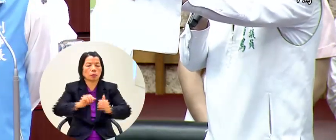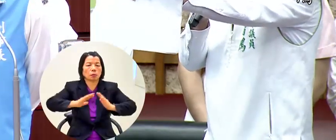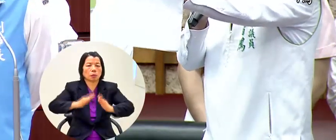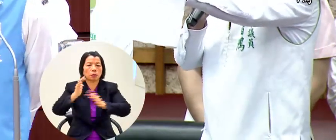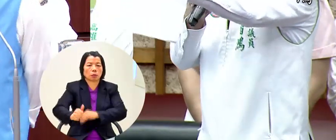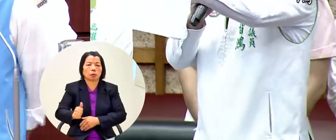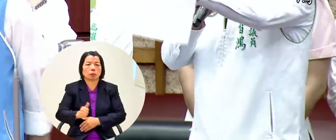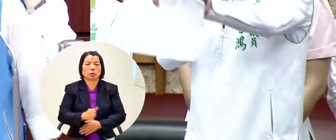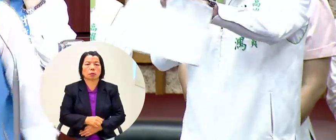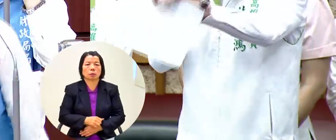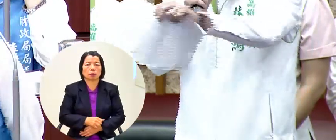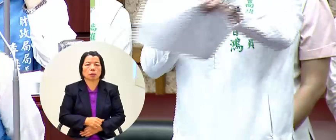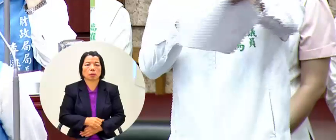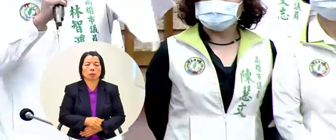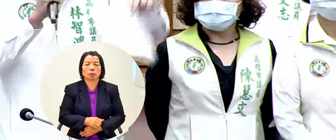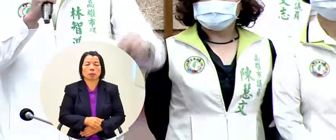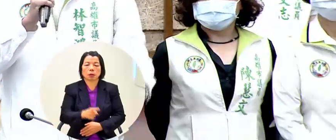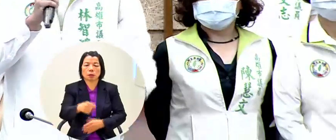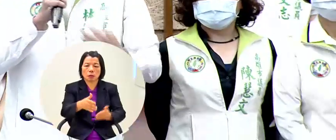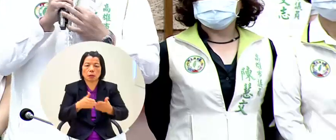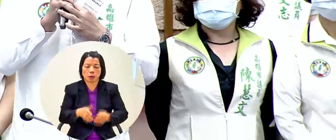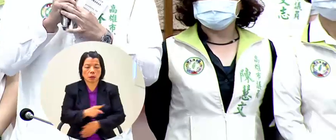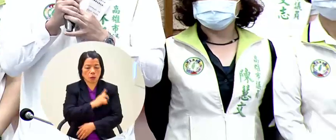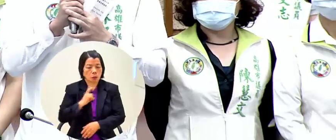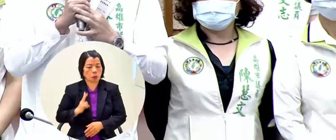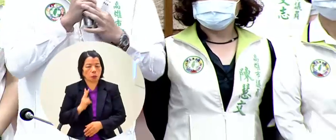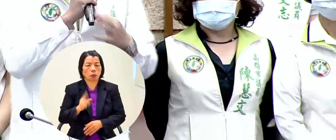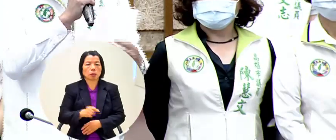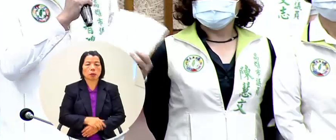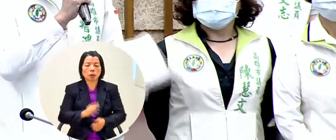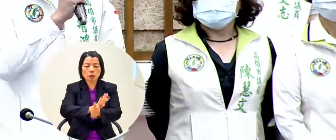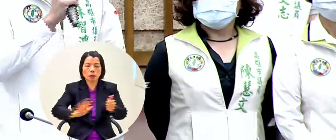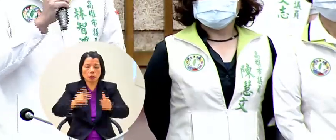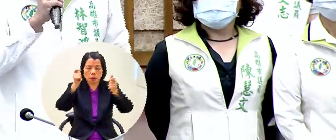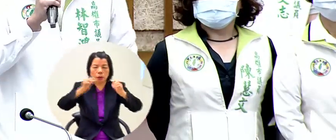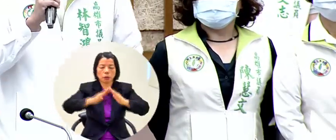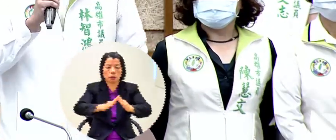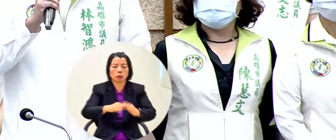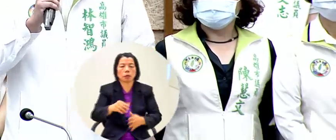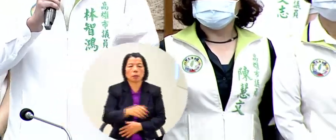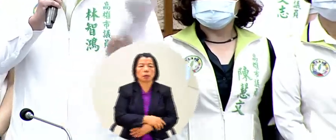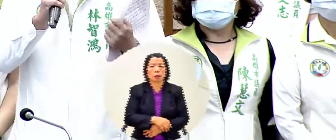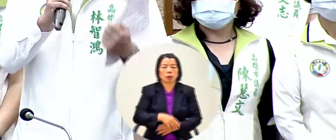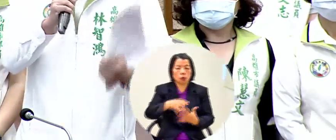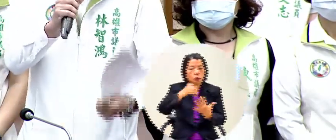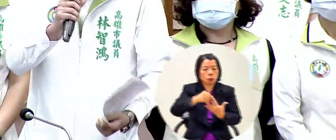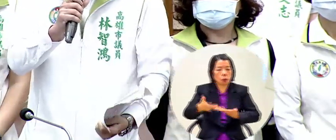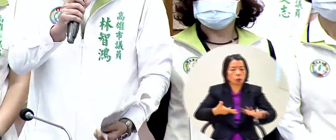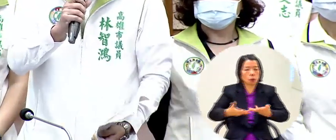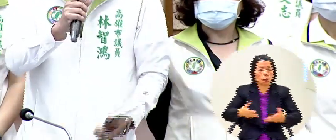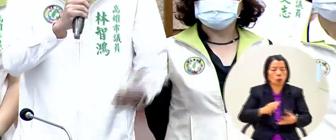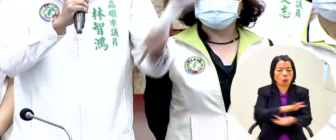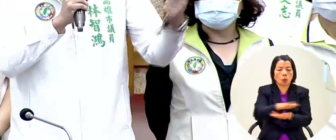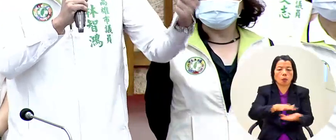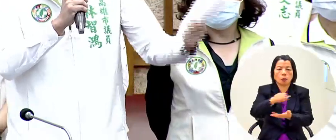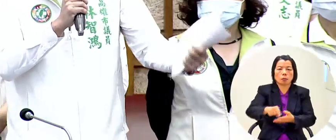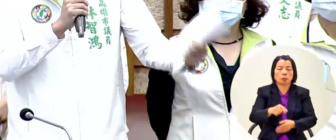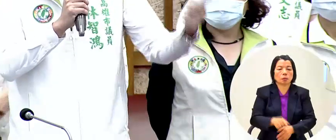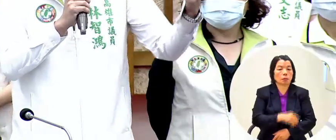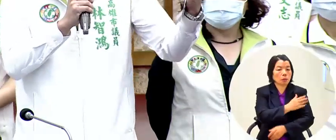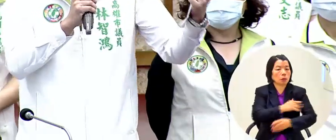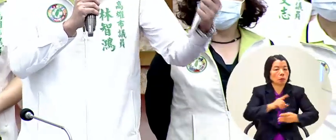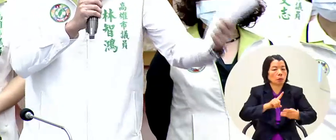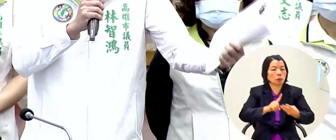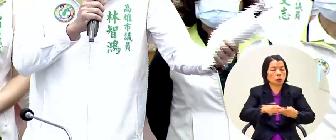坐下。你的身兼两个角色，造成整个高雄市的选务混乱。到底是陈主委